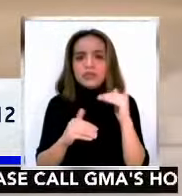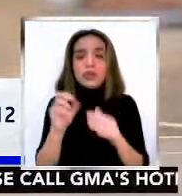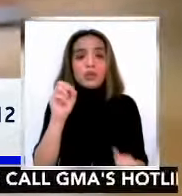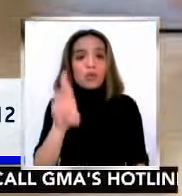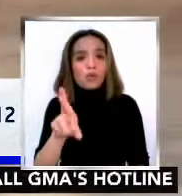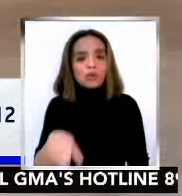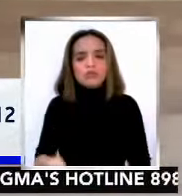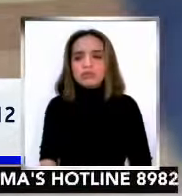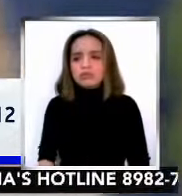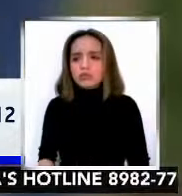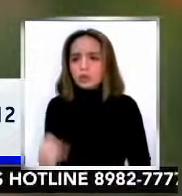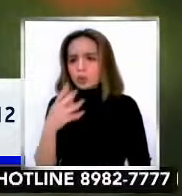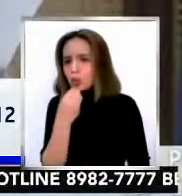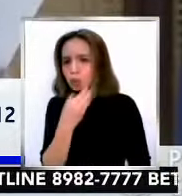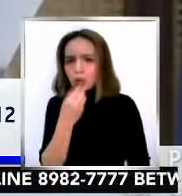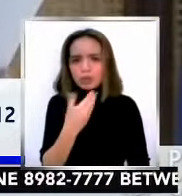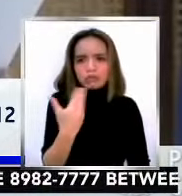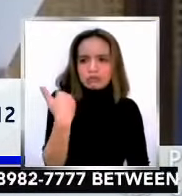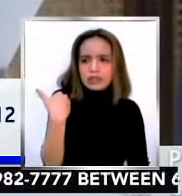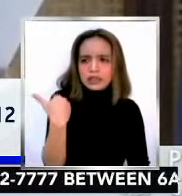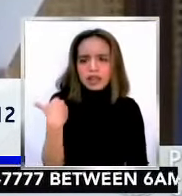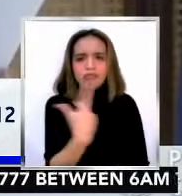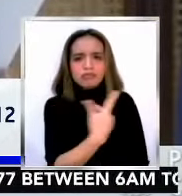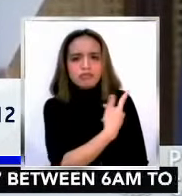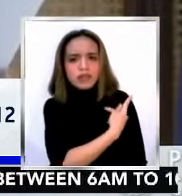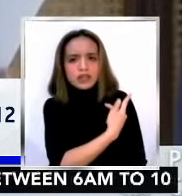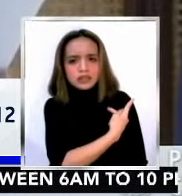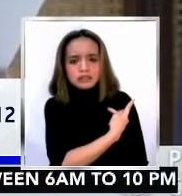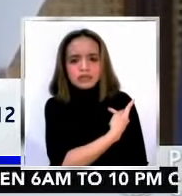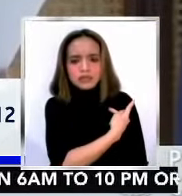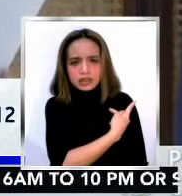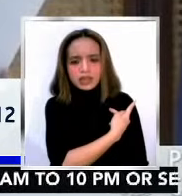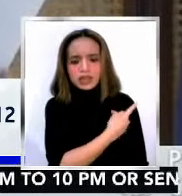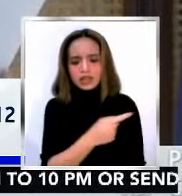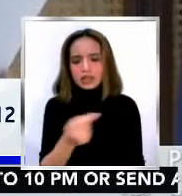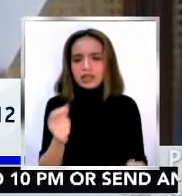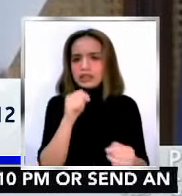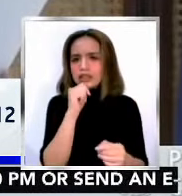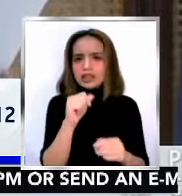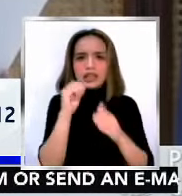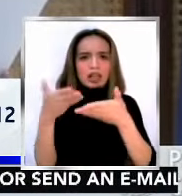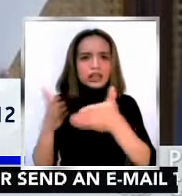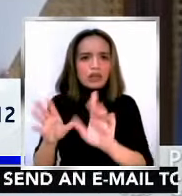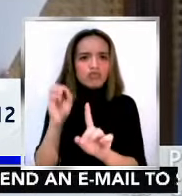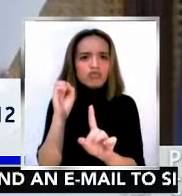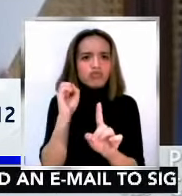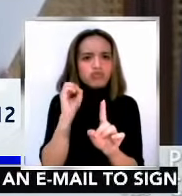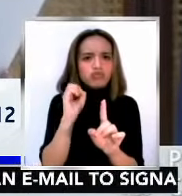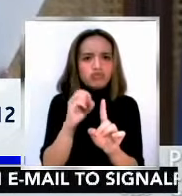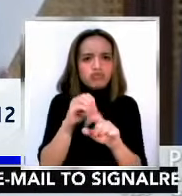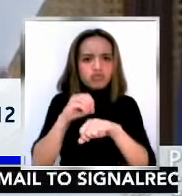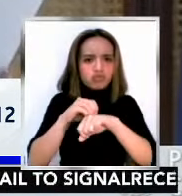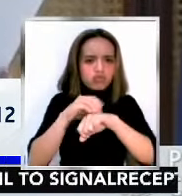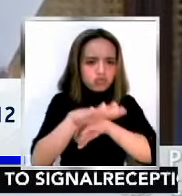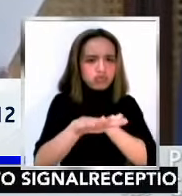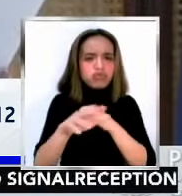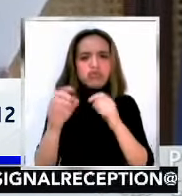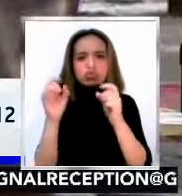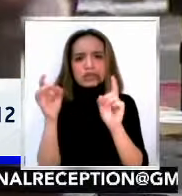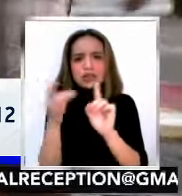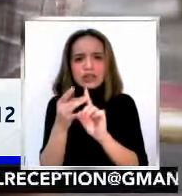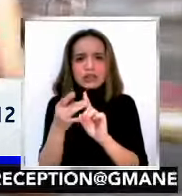still unvaccinated to be exposed to the risk of getting COVID-19 in public